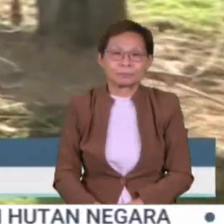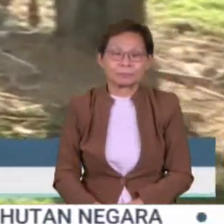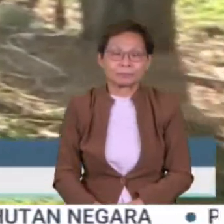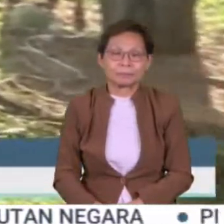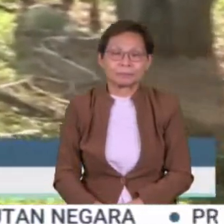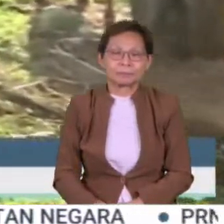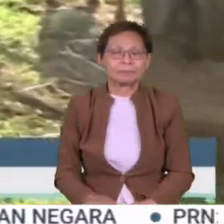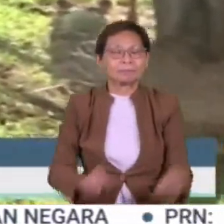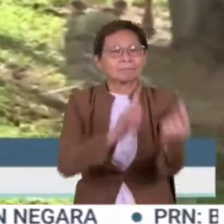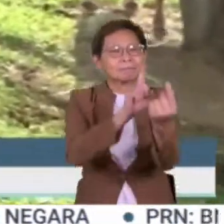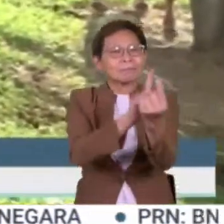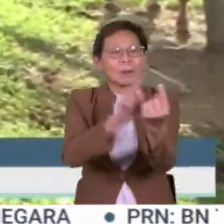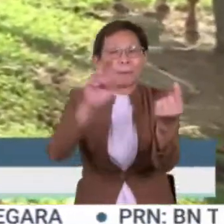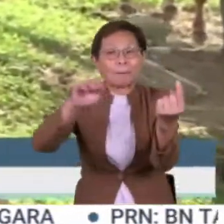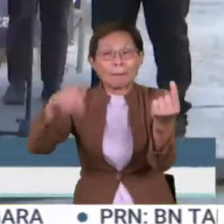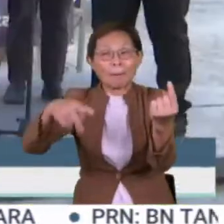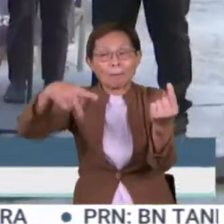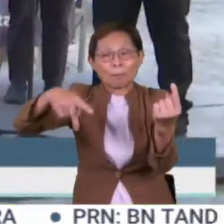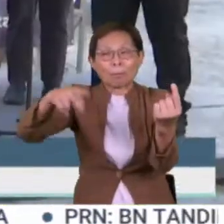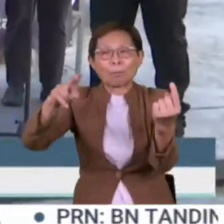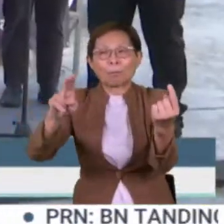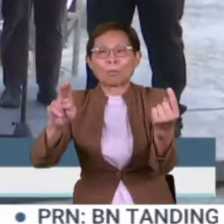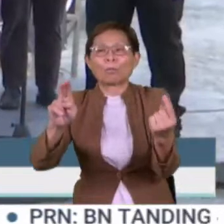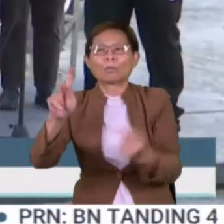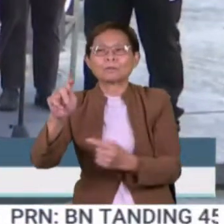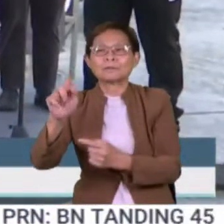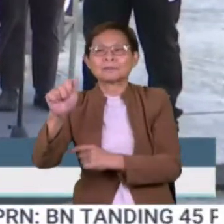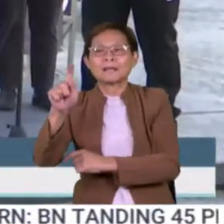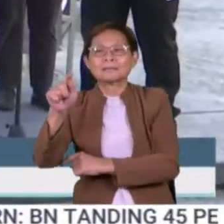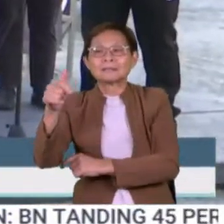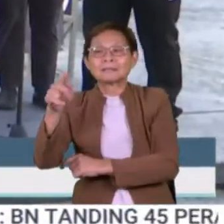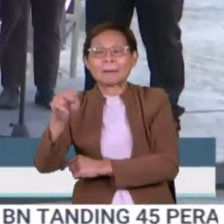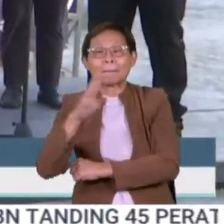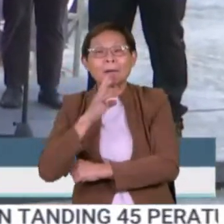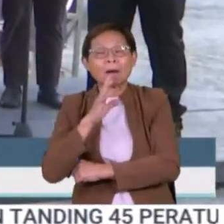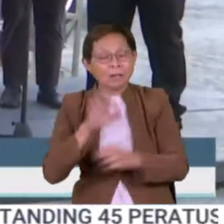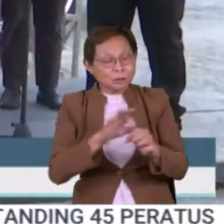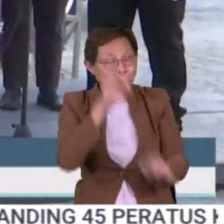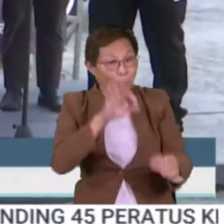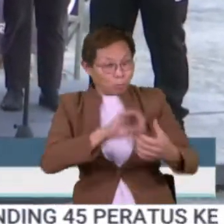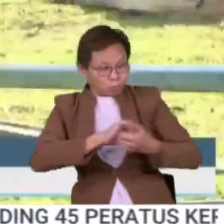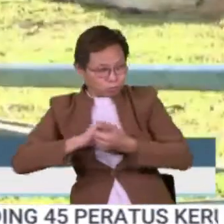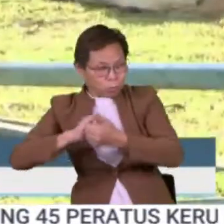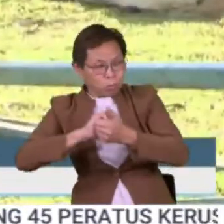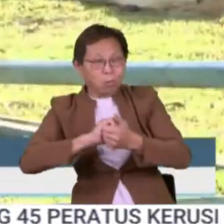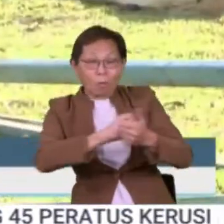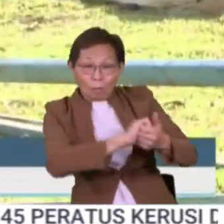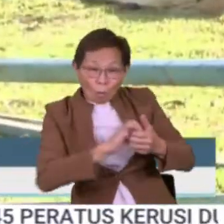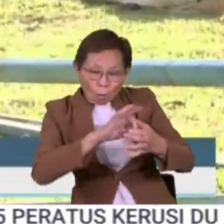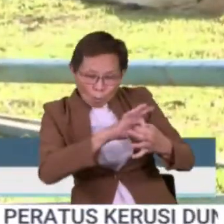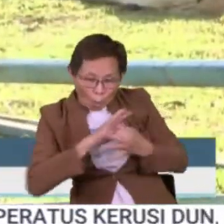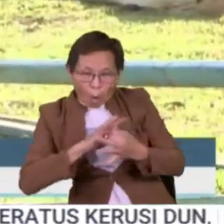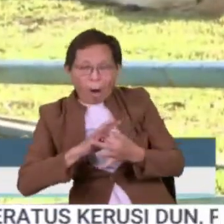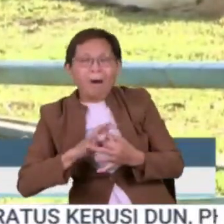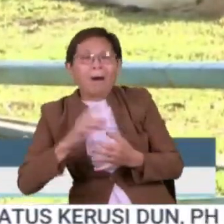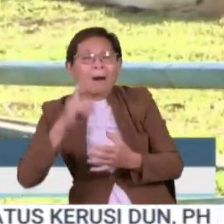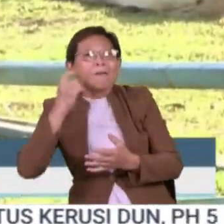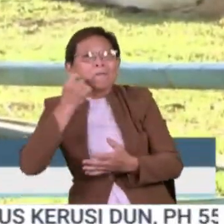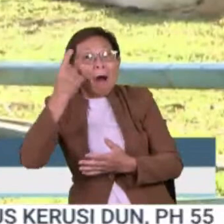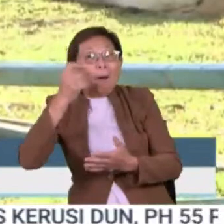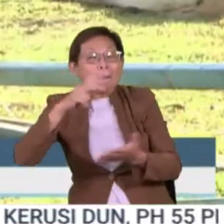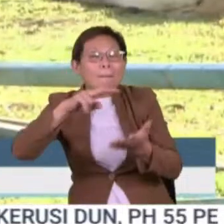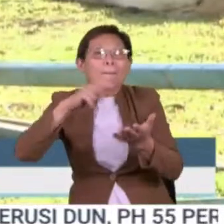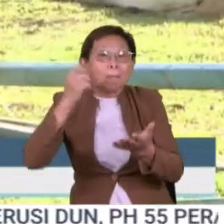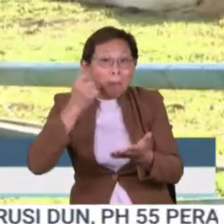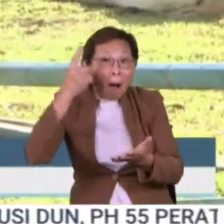ketika ditemui ahli paliman putatan Datuk shaheermi Yahya berkata semangat bekerja sama gotong royong dan arti pengorbanan sebenarnya dalam